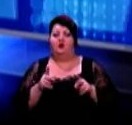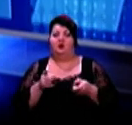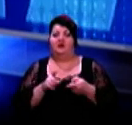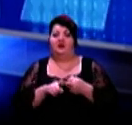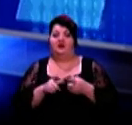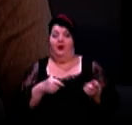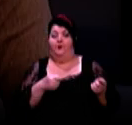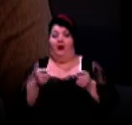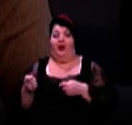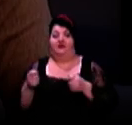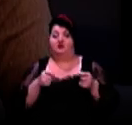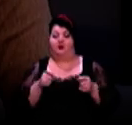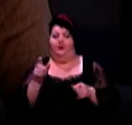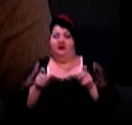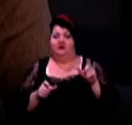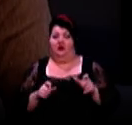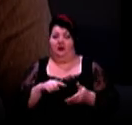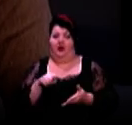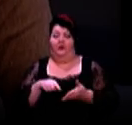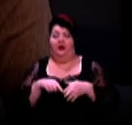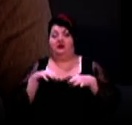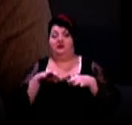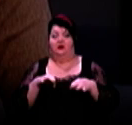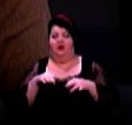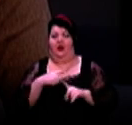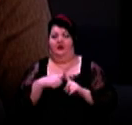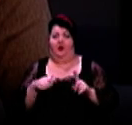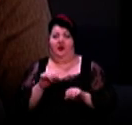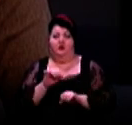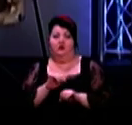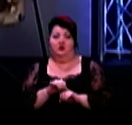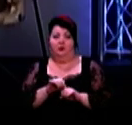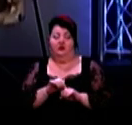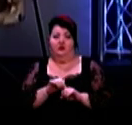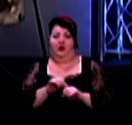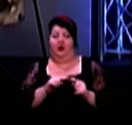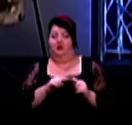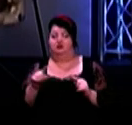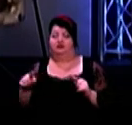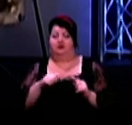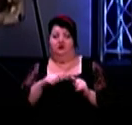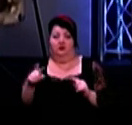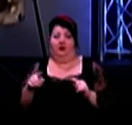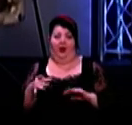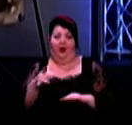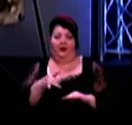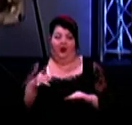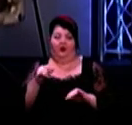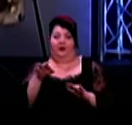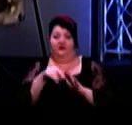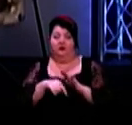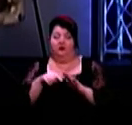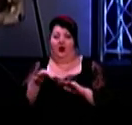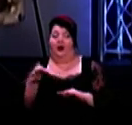пасажирів. Як ми бачимо, міський транспорт наполовину зупинився, сполучення з районом і внутрі обласне, чим і